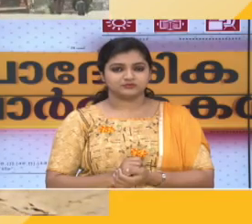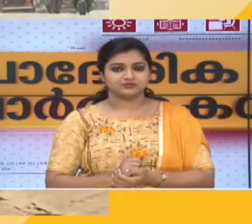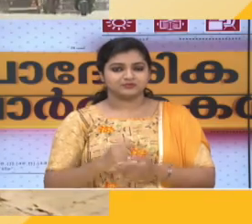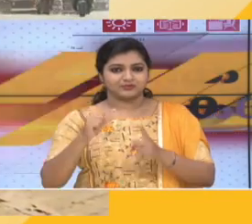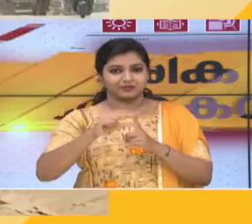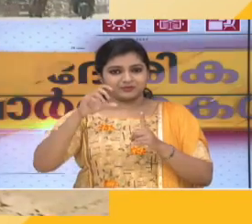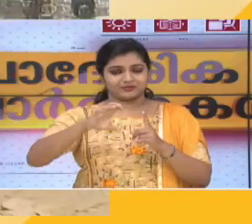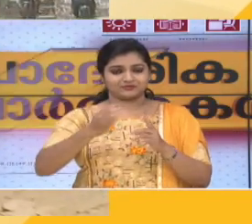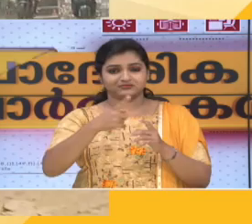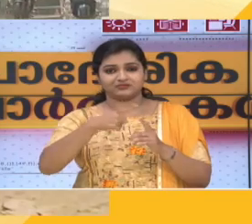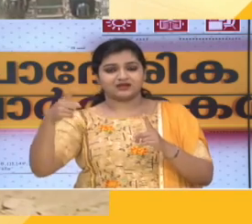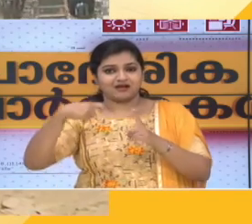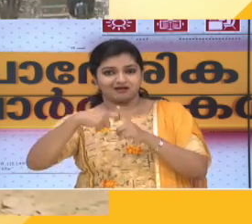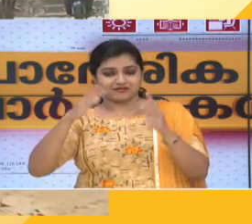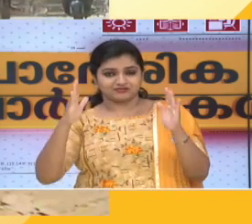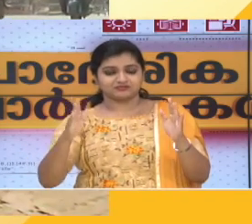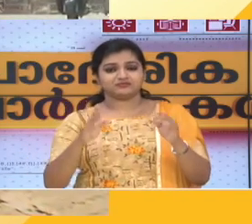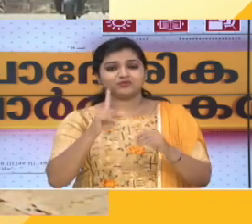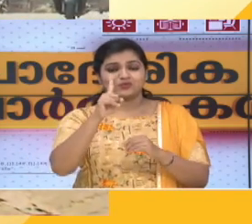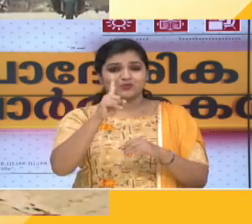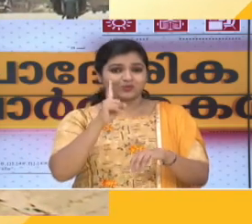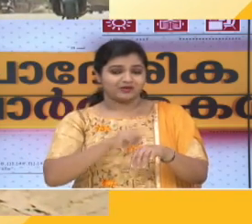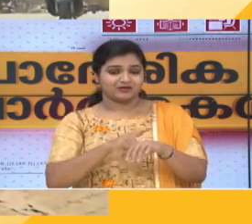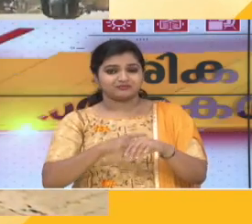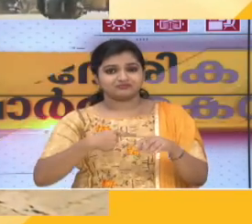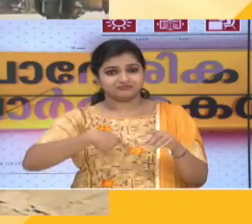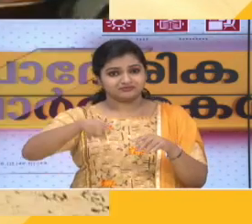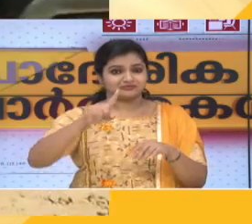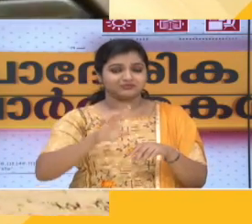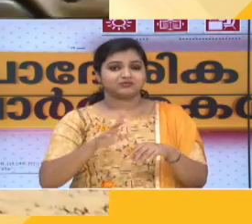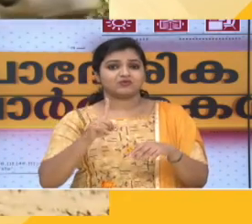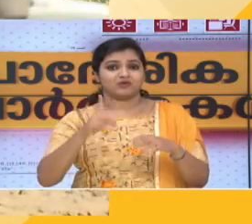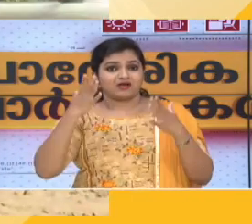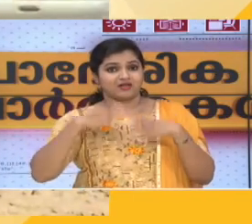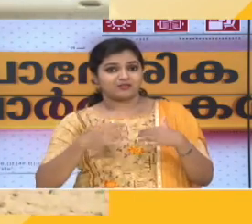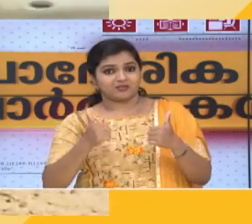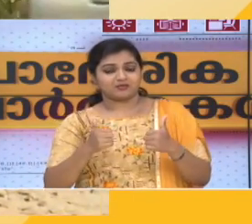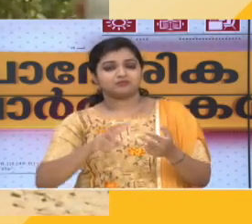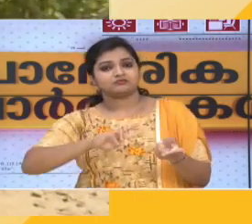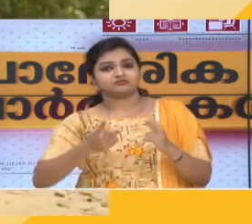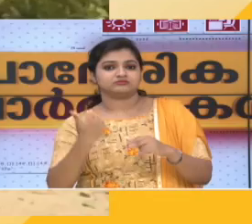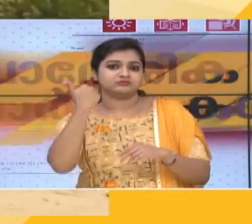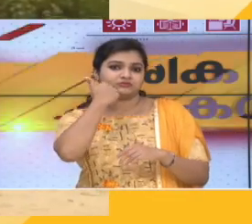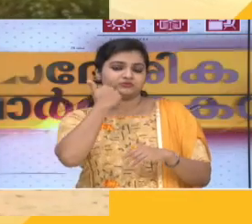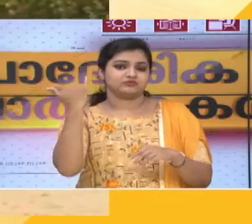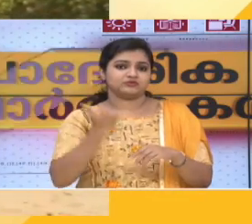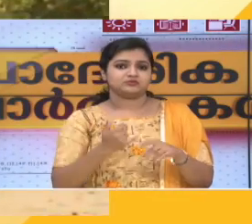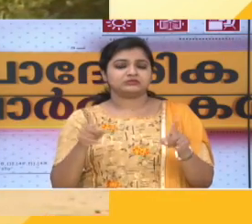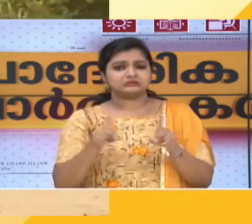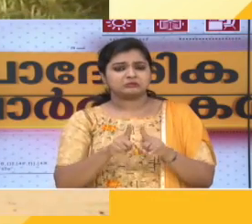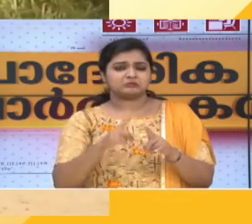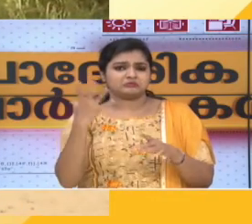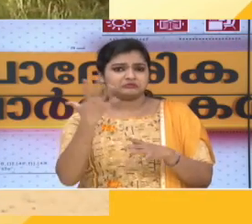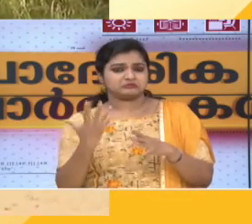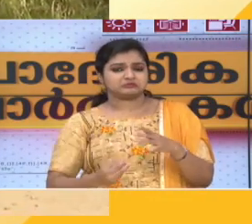പരപ്പനങ്ങാടി മുതൽ കടലുണ്ടി വരെയുള്ള റോഡിലൂടെ ഒരു തവണ സഞ്ചരിച്ചാൽ മതി, ആരോഗ്യവാൻ പോലും രോഗികളായി മാറും. അത്രത്തോളം